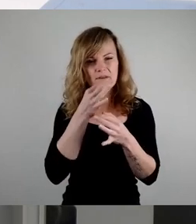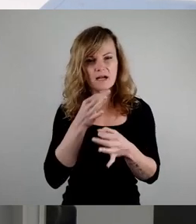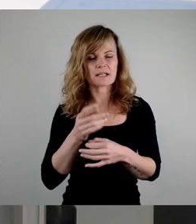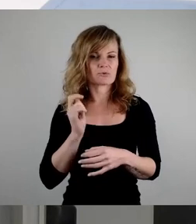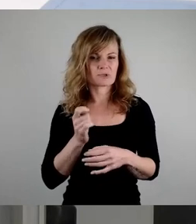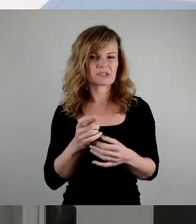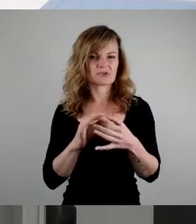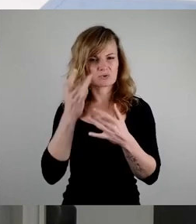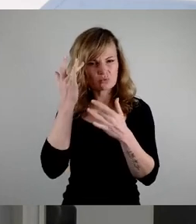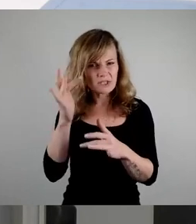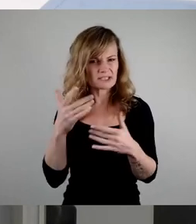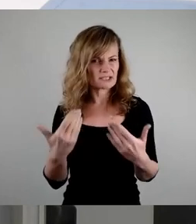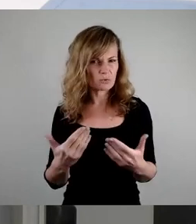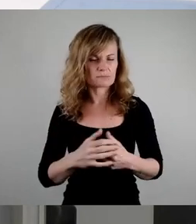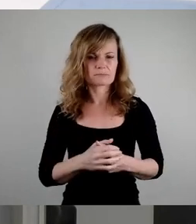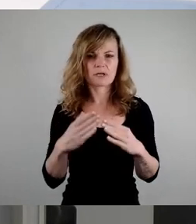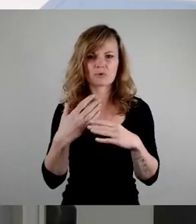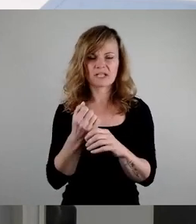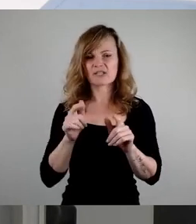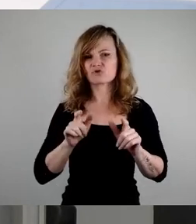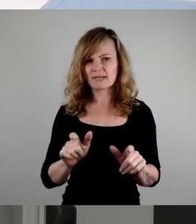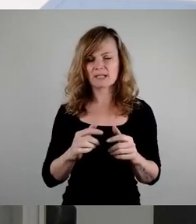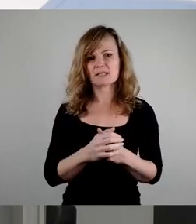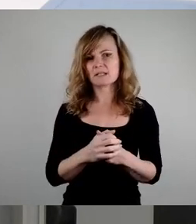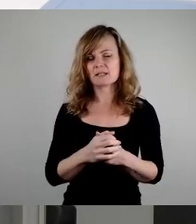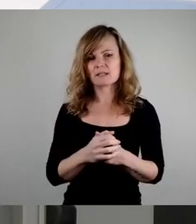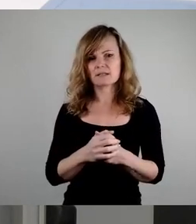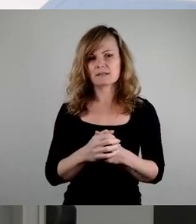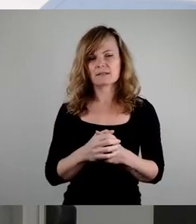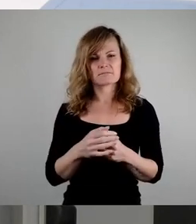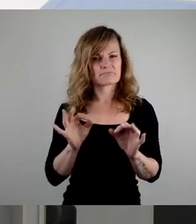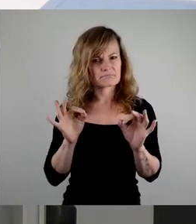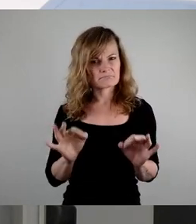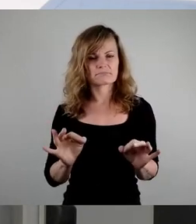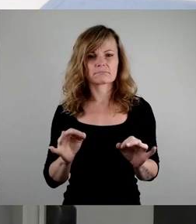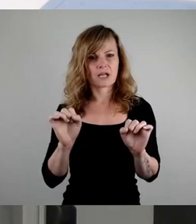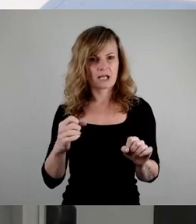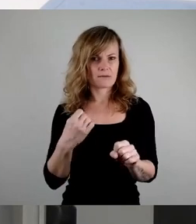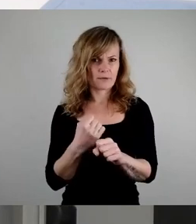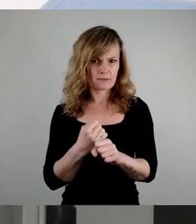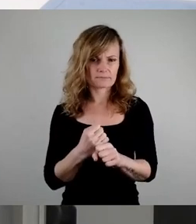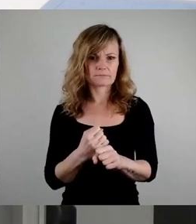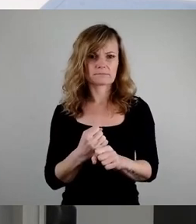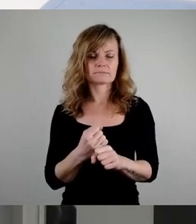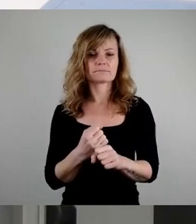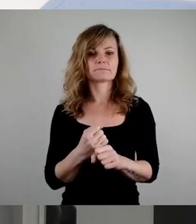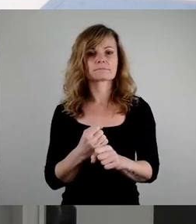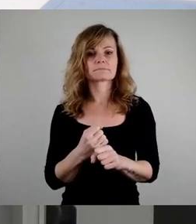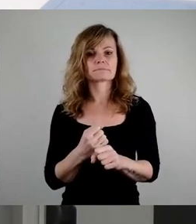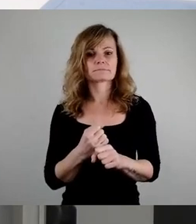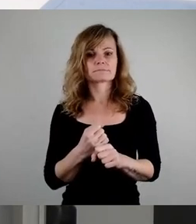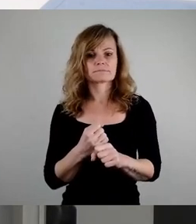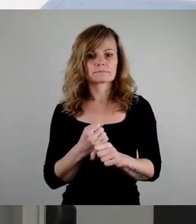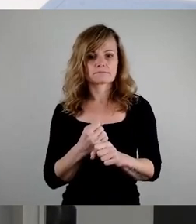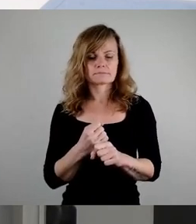ist. Zunächst mal, Haushaltssperre ist ein übliches Organ, kann man machen. Das andere steht nicht im Gesetz drin, aber